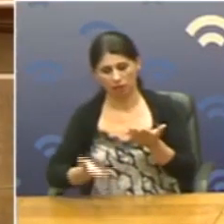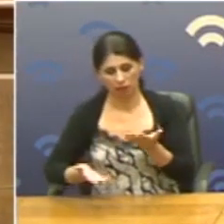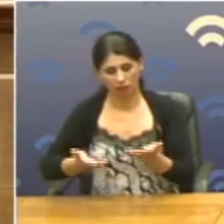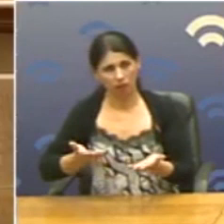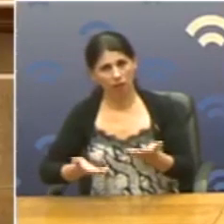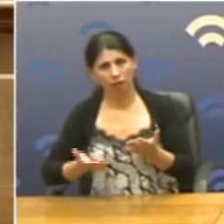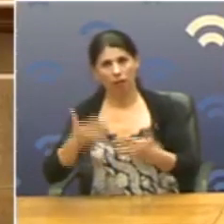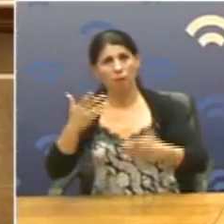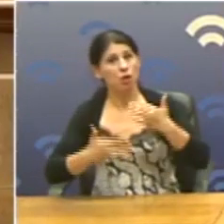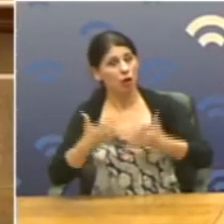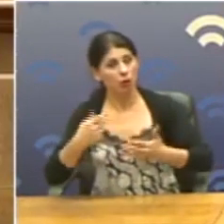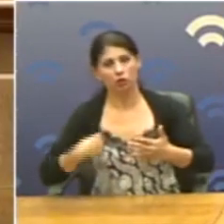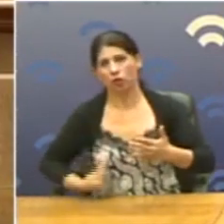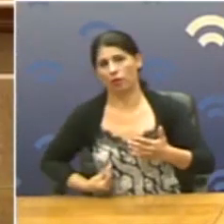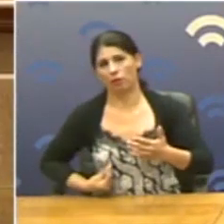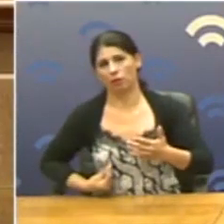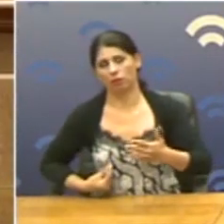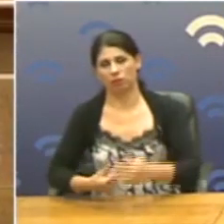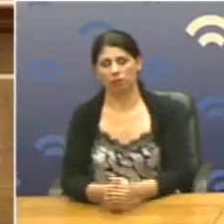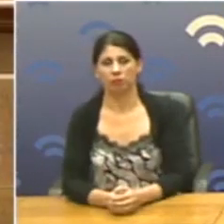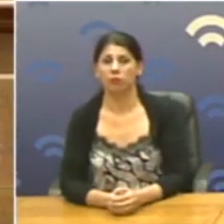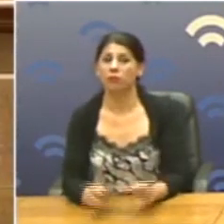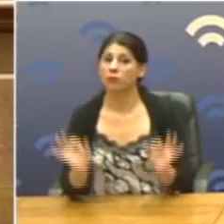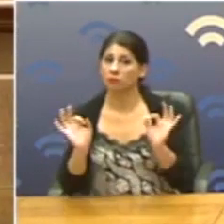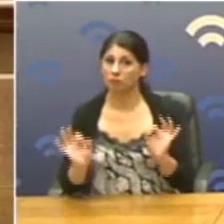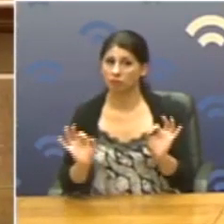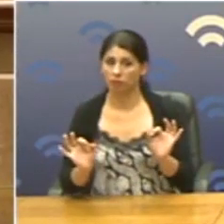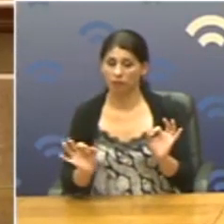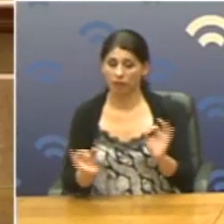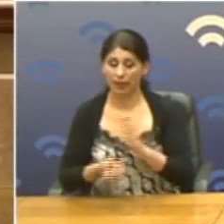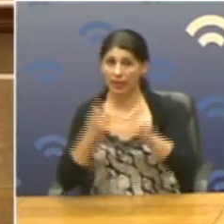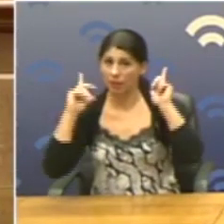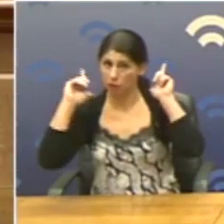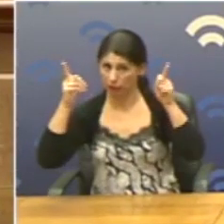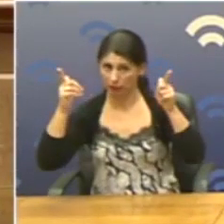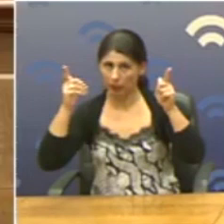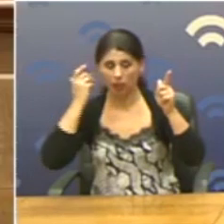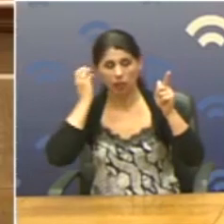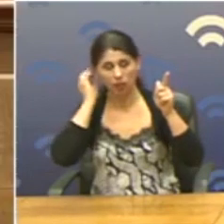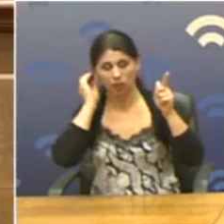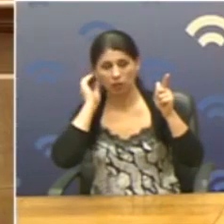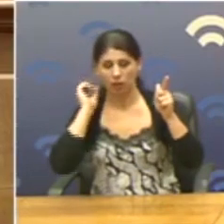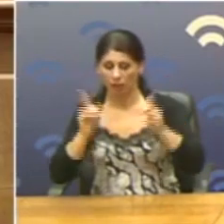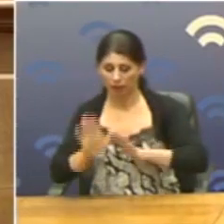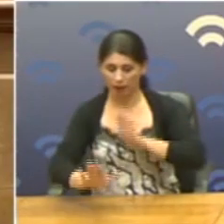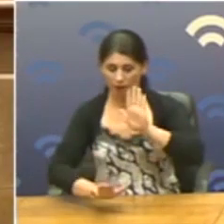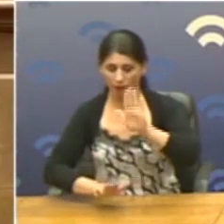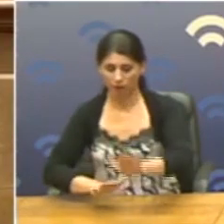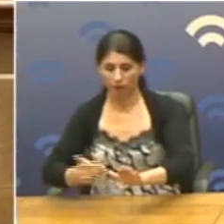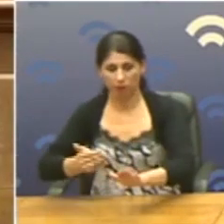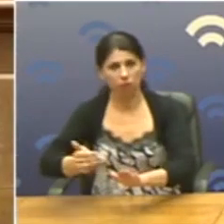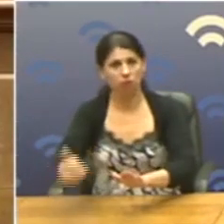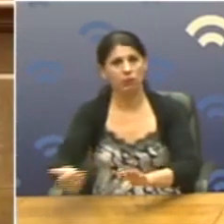οι προϋπολογισμοί των Δήμων. Μάλιστα, η Νέα Δημοκρατία πηγαίνει ένα βήμα παραπέρα με την πρότασή